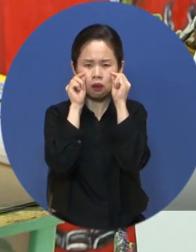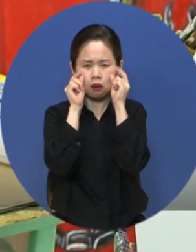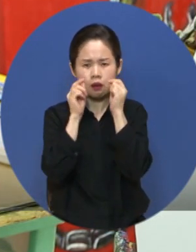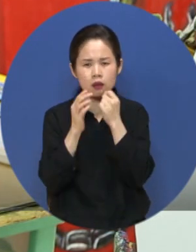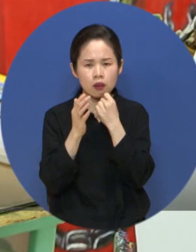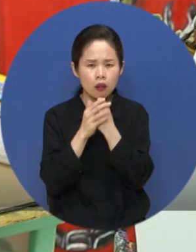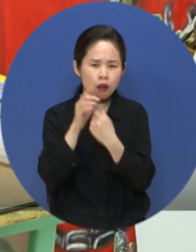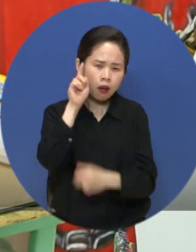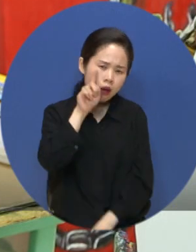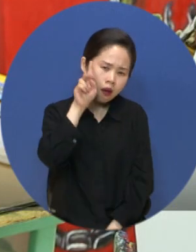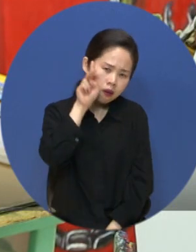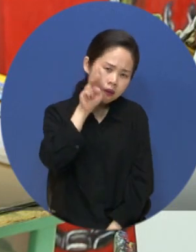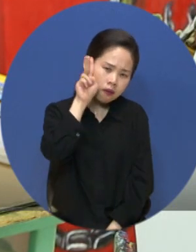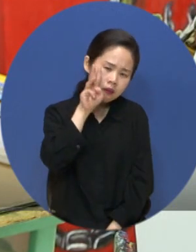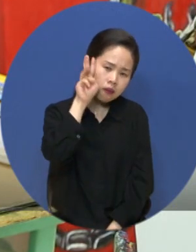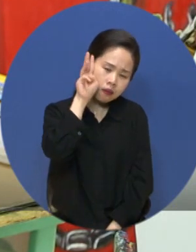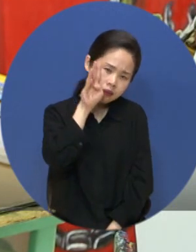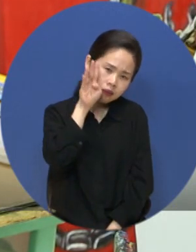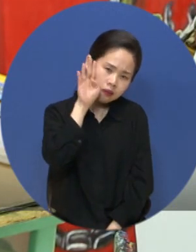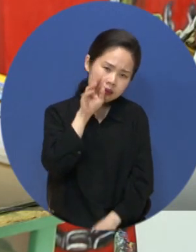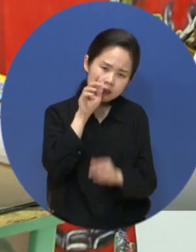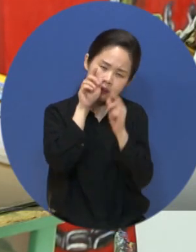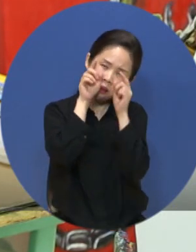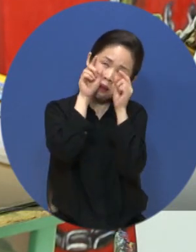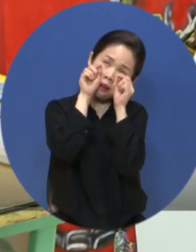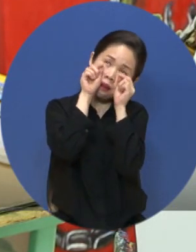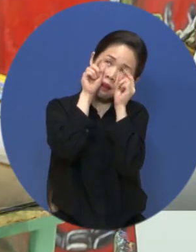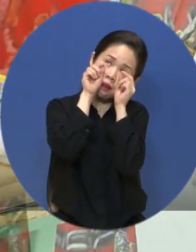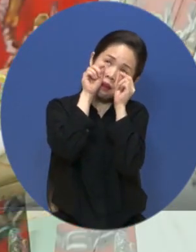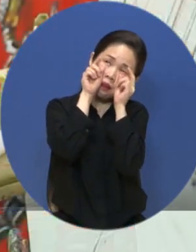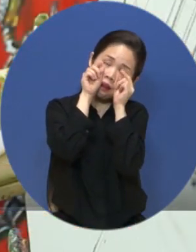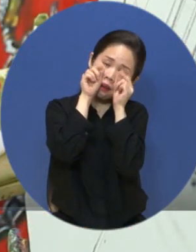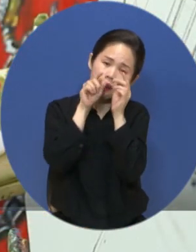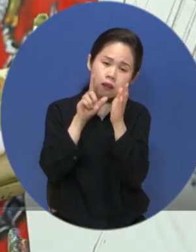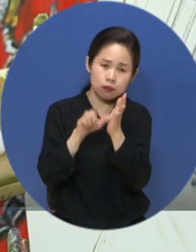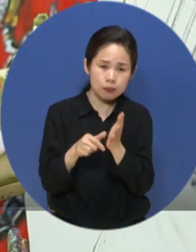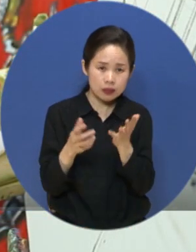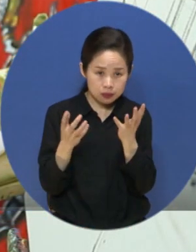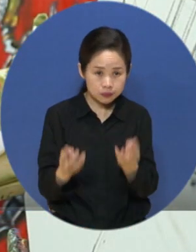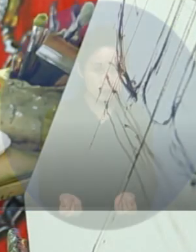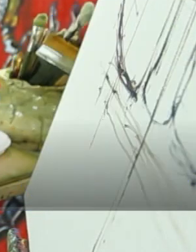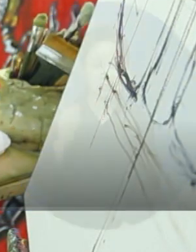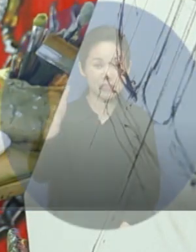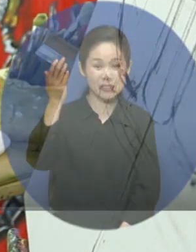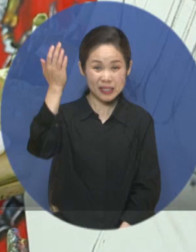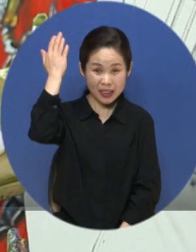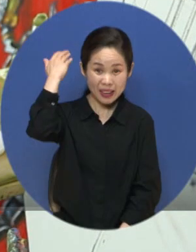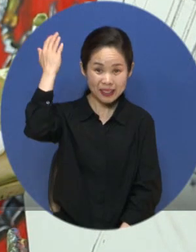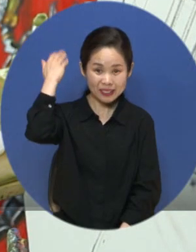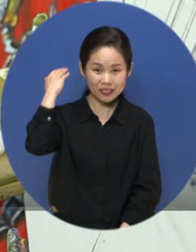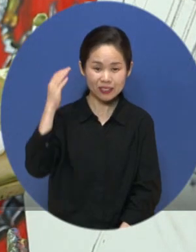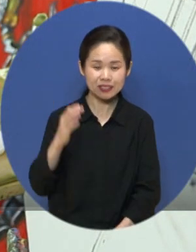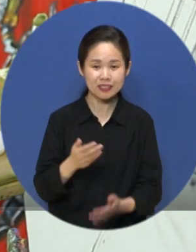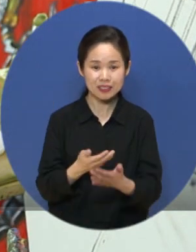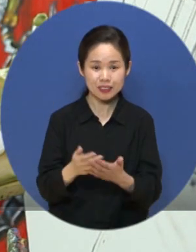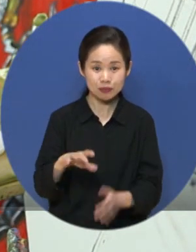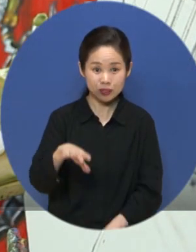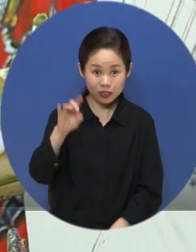밤을 지새울 때가 많습니다. 맨 처음에는